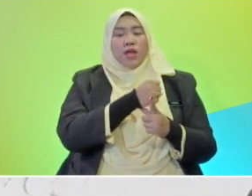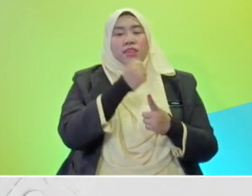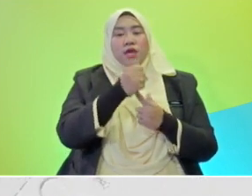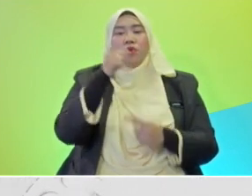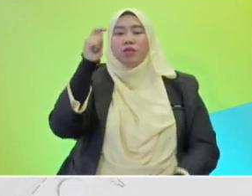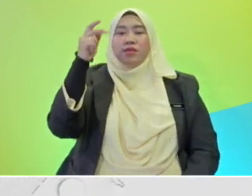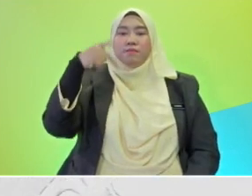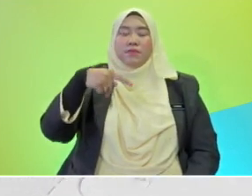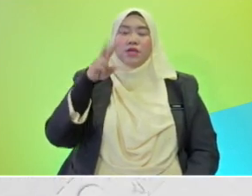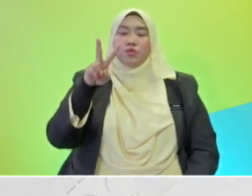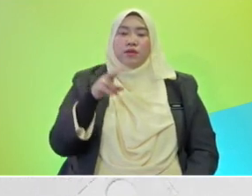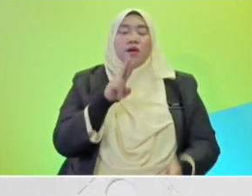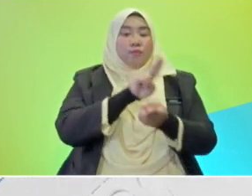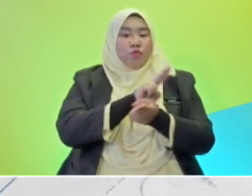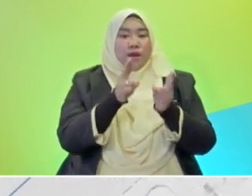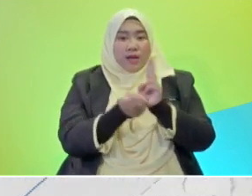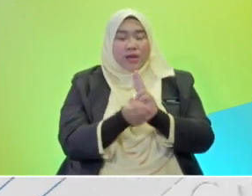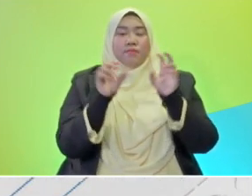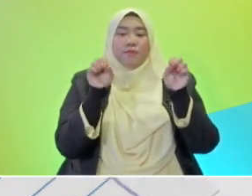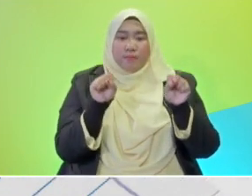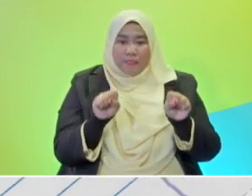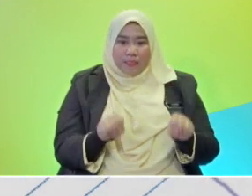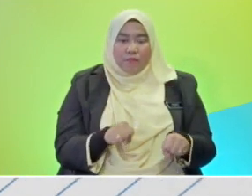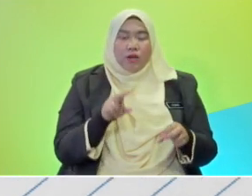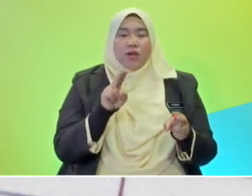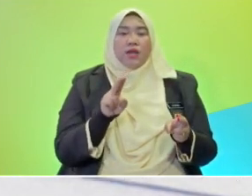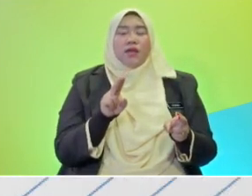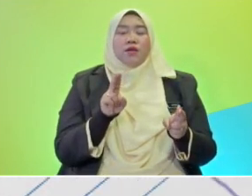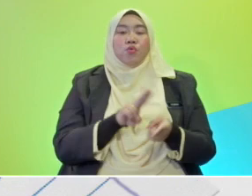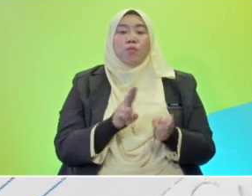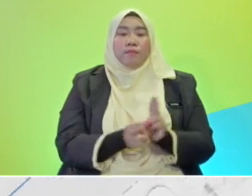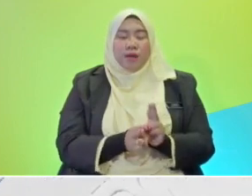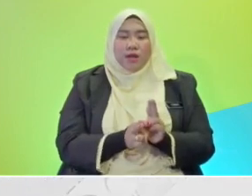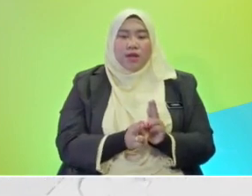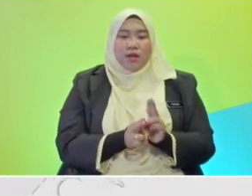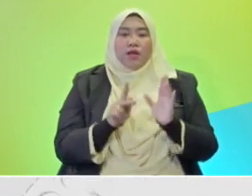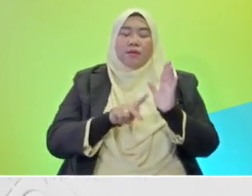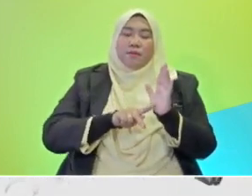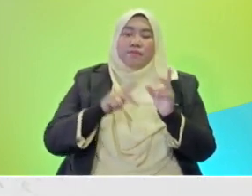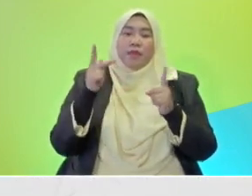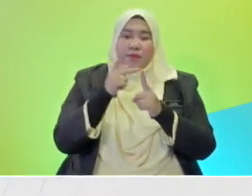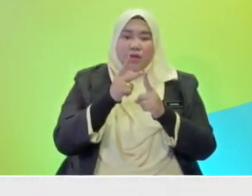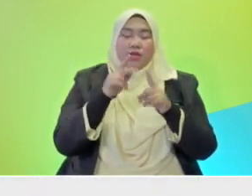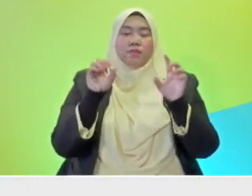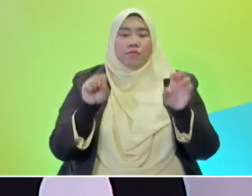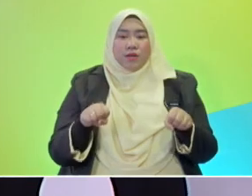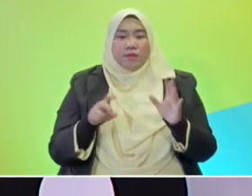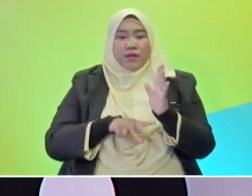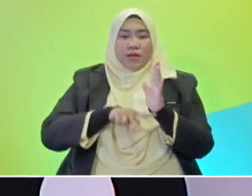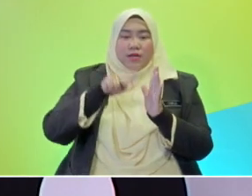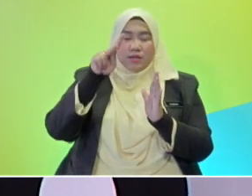hanya berlaku pada tahap penguasaan keseluruhan dimana boleh meningkat dan boleh menurun